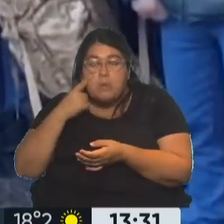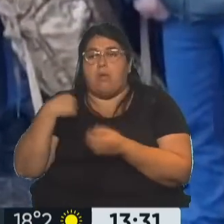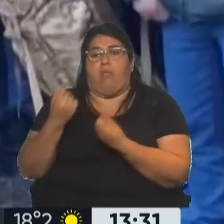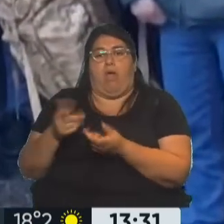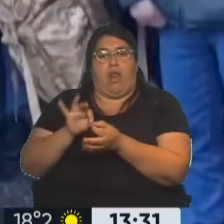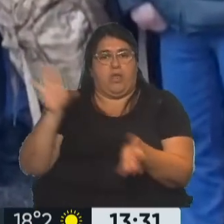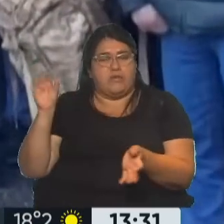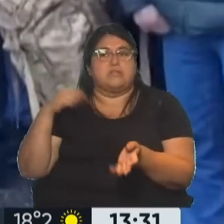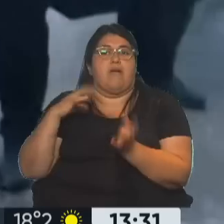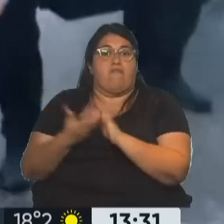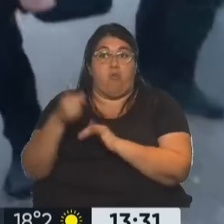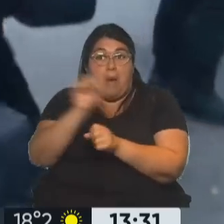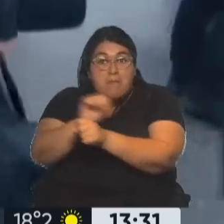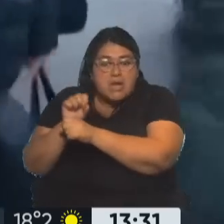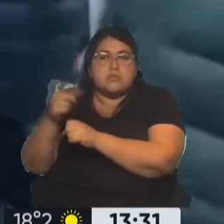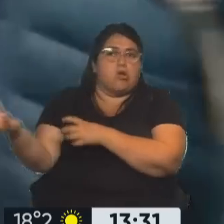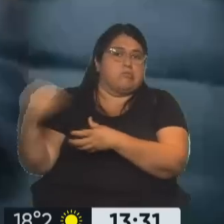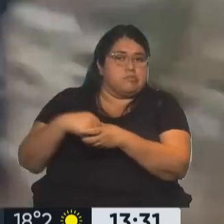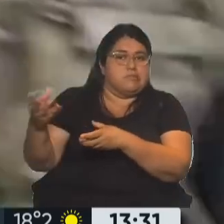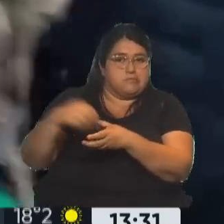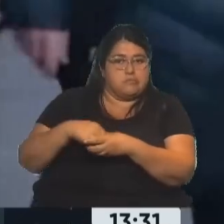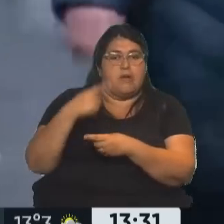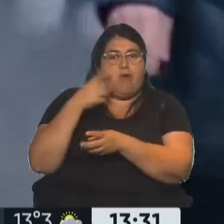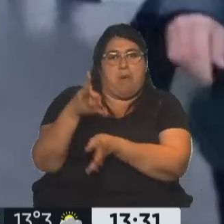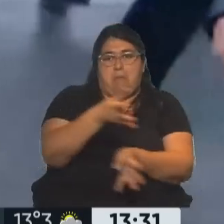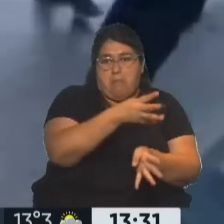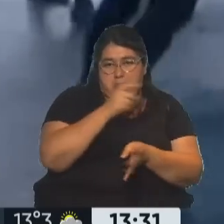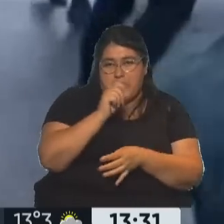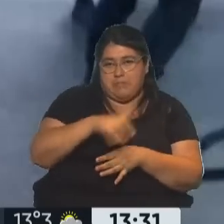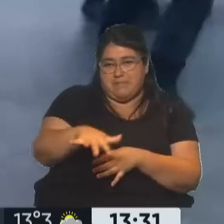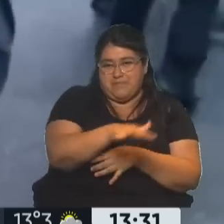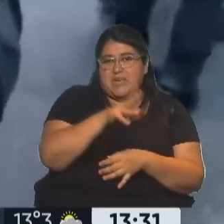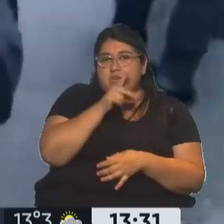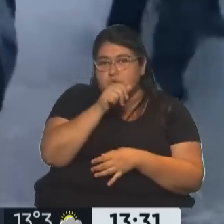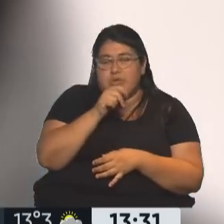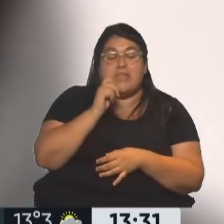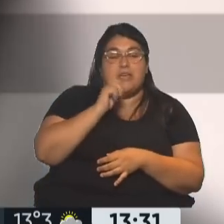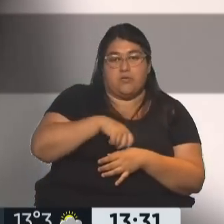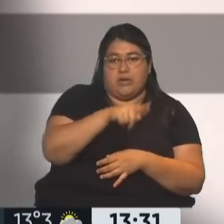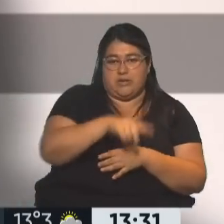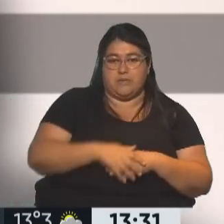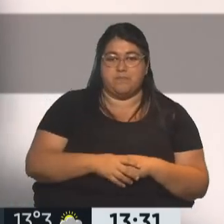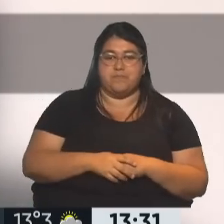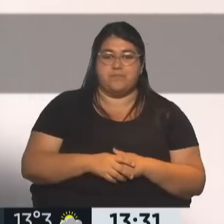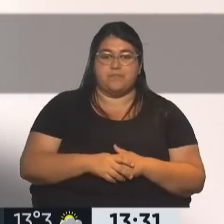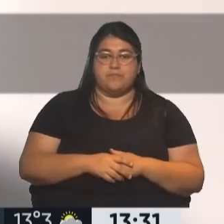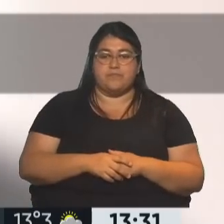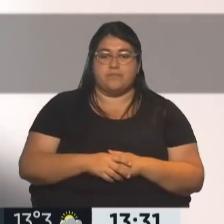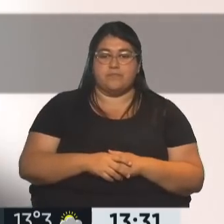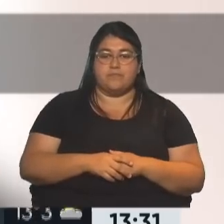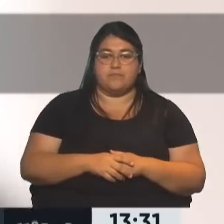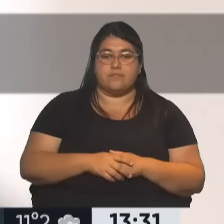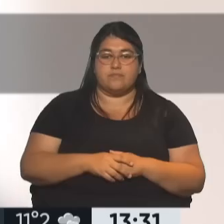usados como carne de cañón en oleadas contra posiciones fortificadas de la artillería ucraniana. Как было раньше,